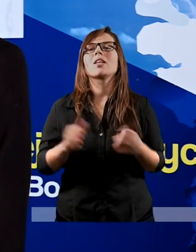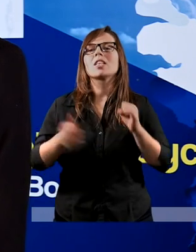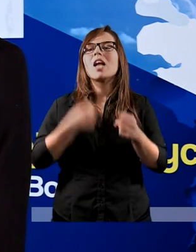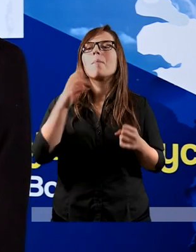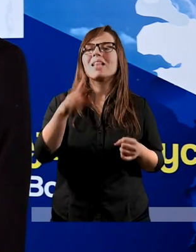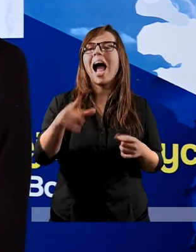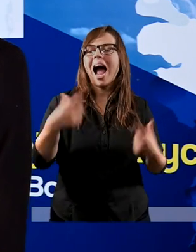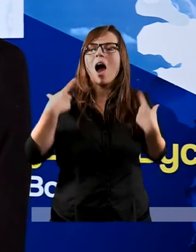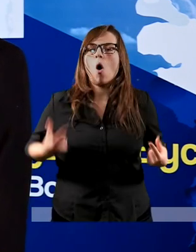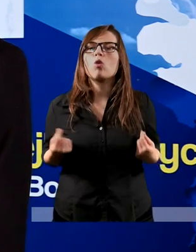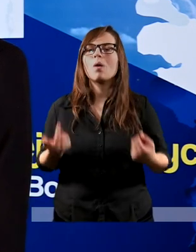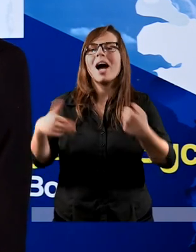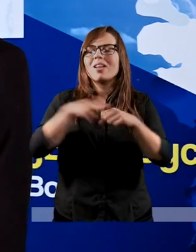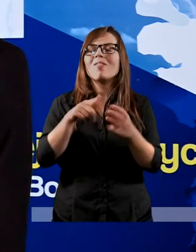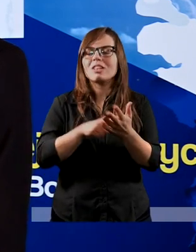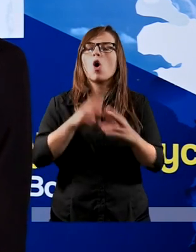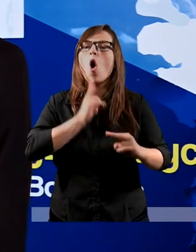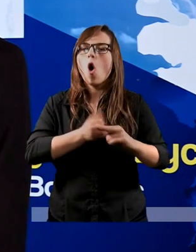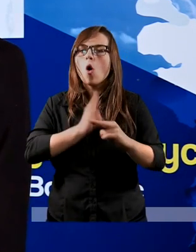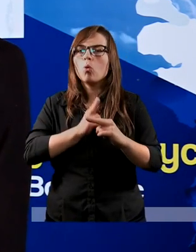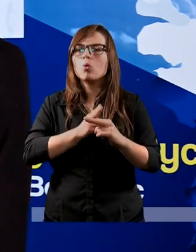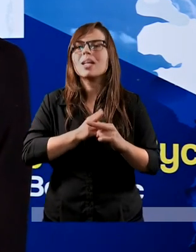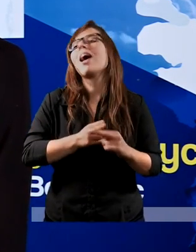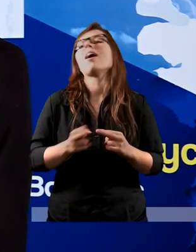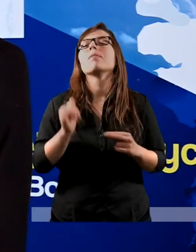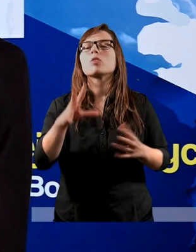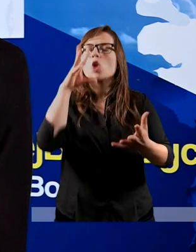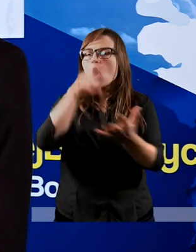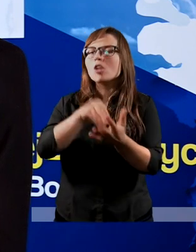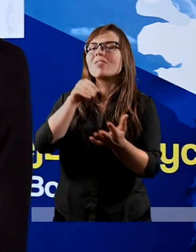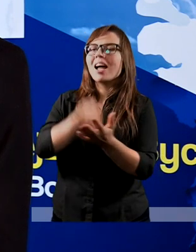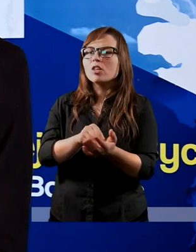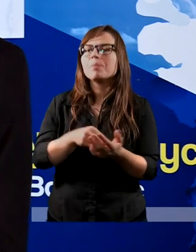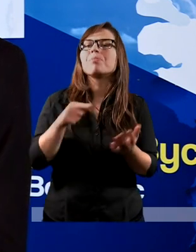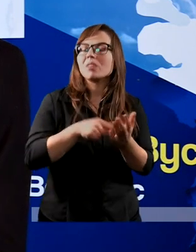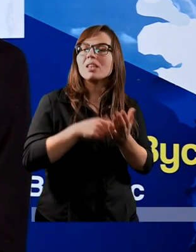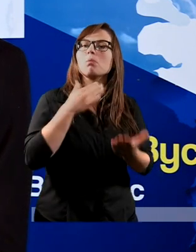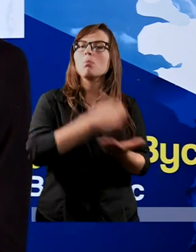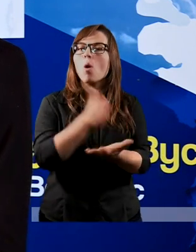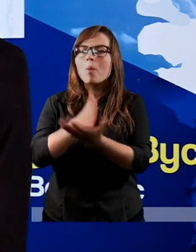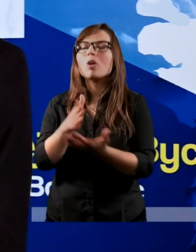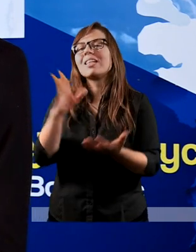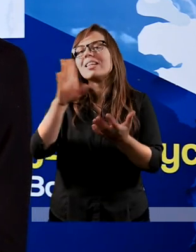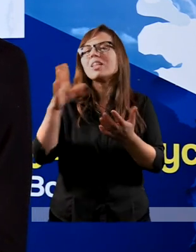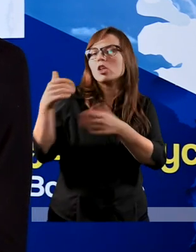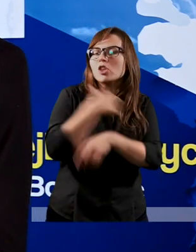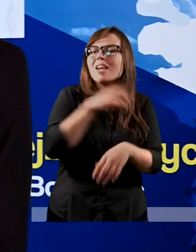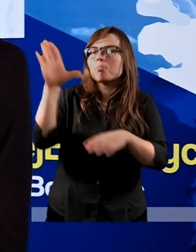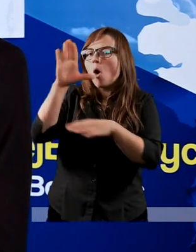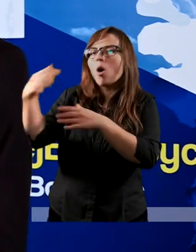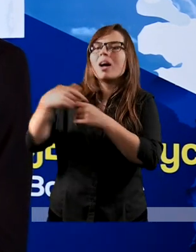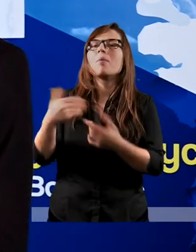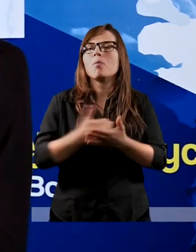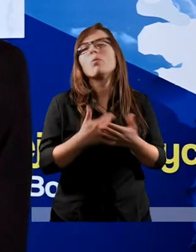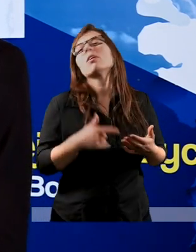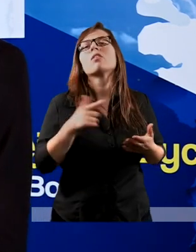żeby taka osoba, która właśnie choruje, doświadczyła właśnie pomocy chrześcijan, żebyśmy właśnie my